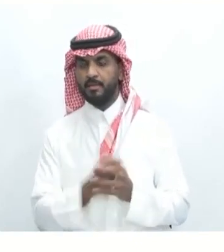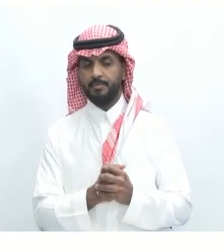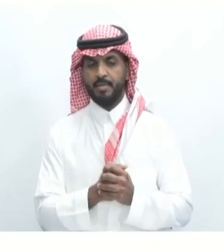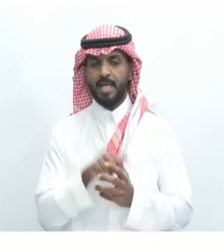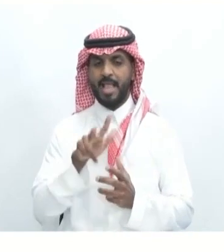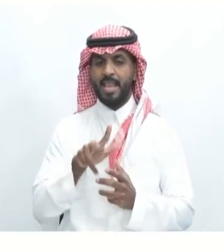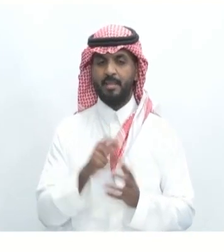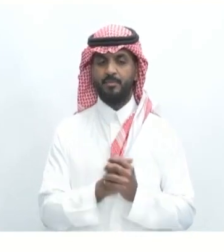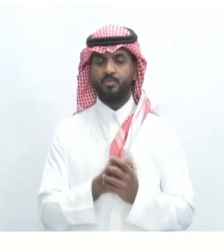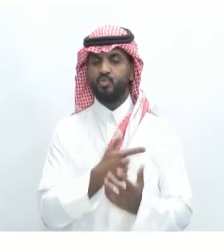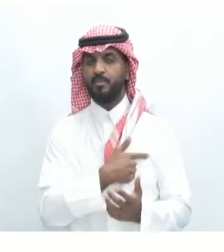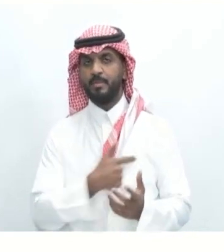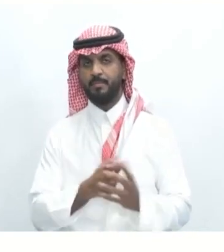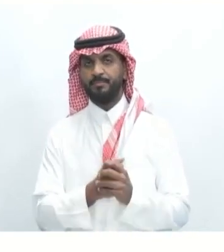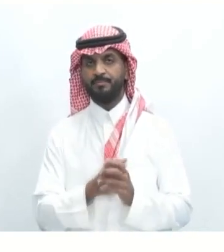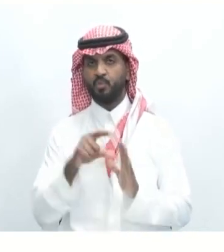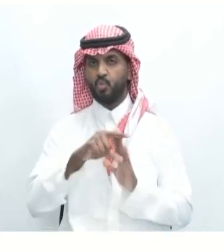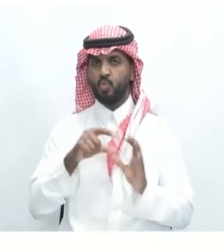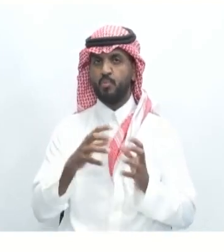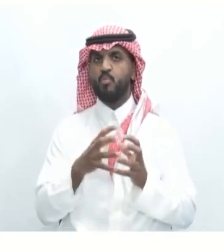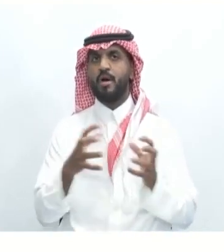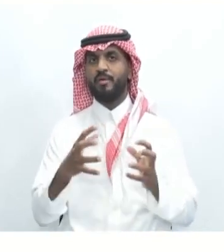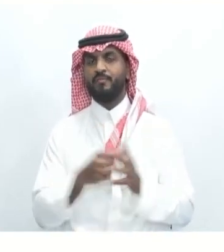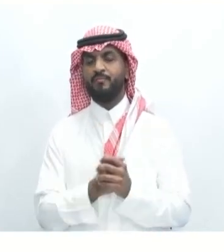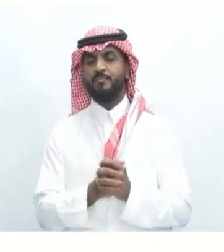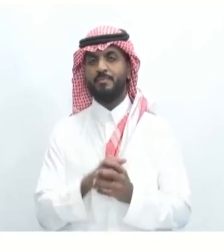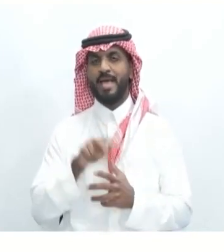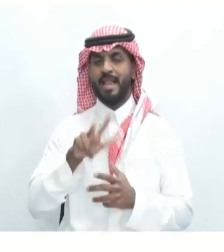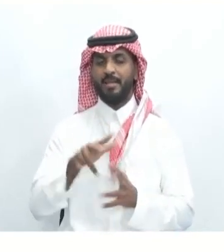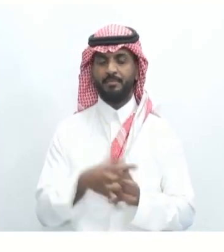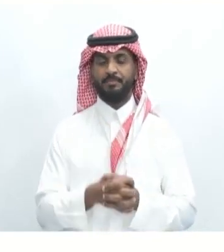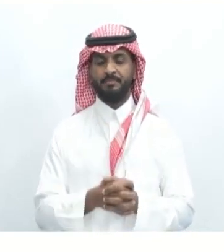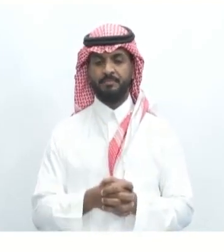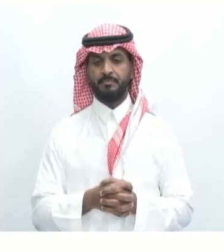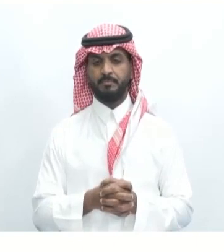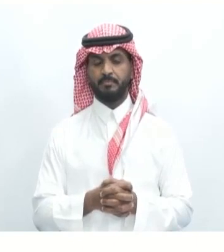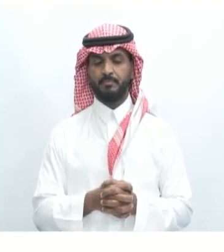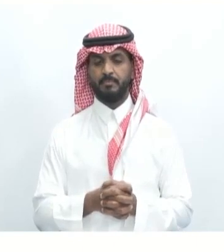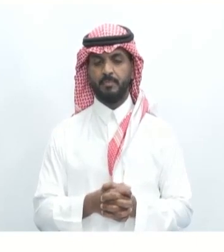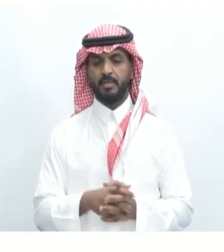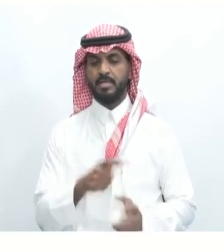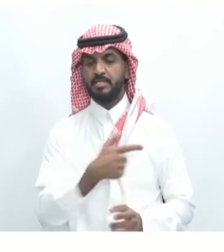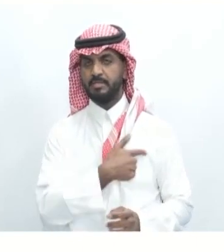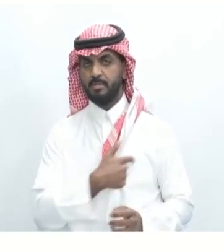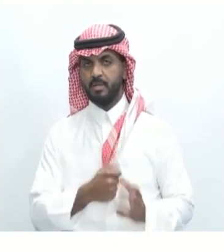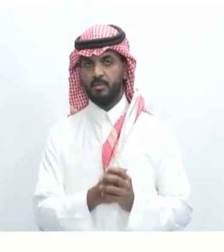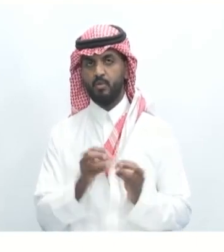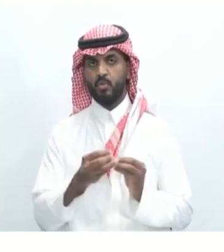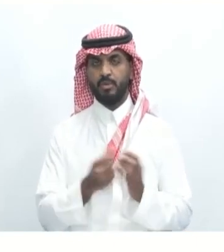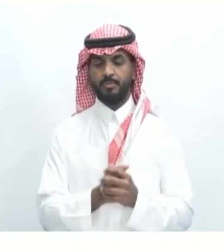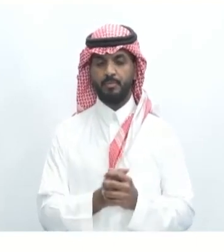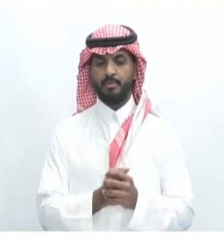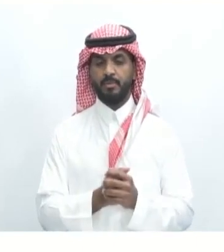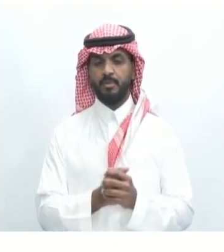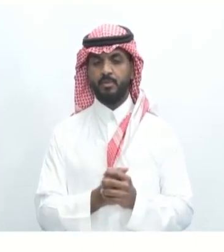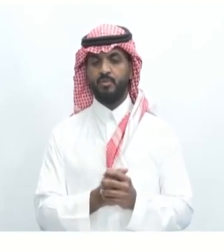ال لذا تسمى المعرف بال الاسماء الملونه